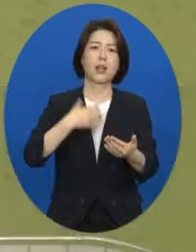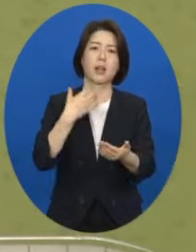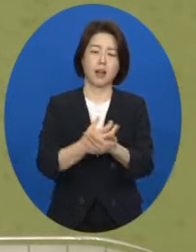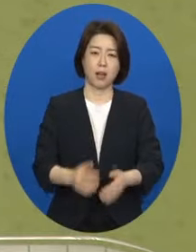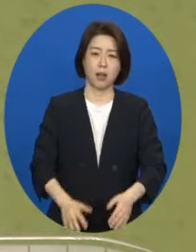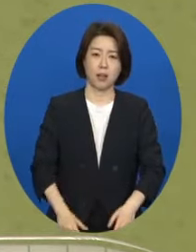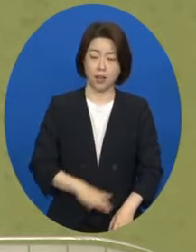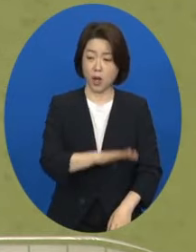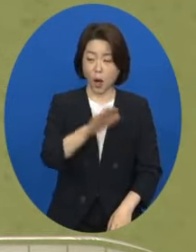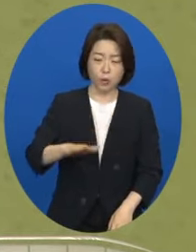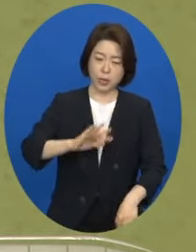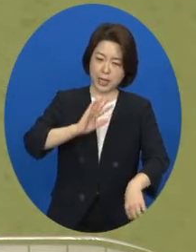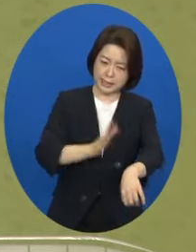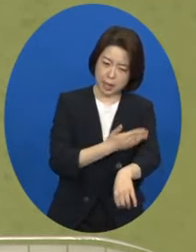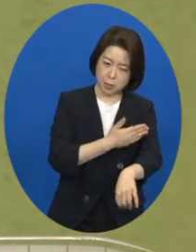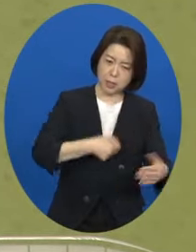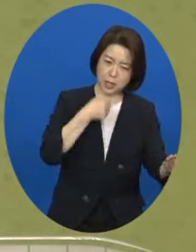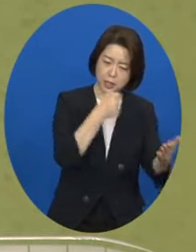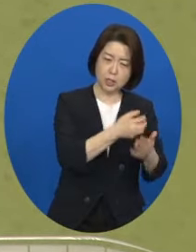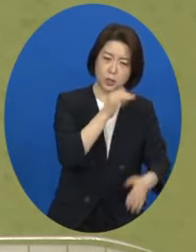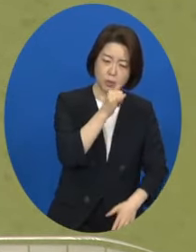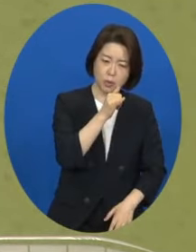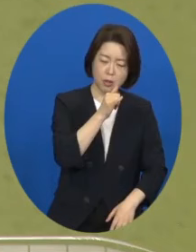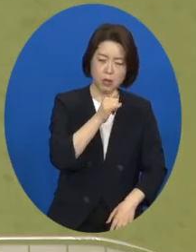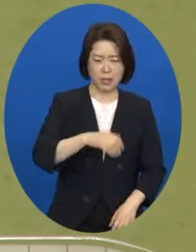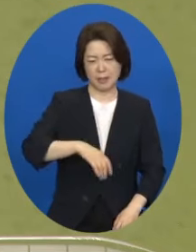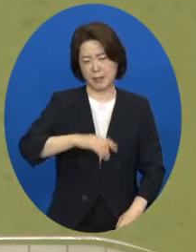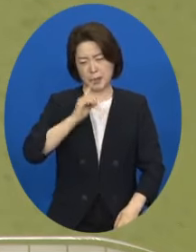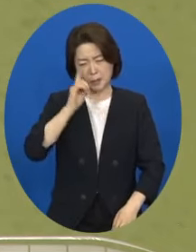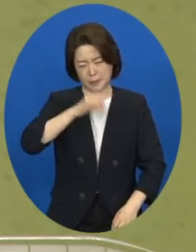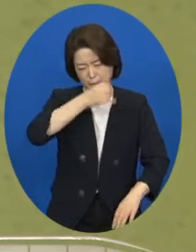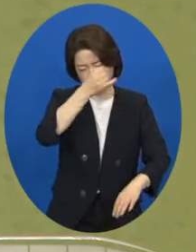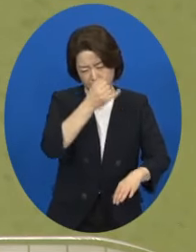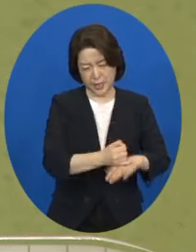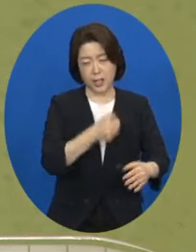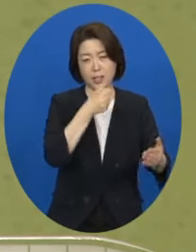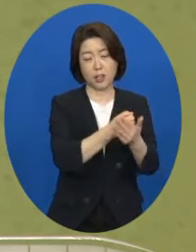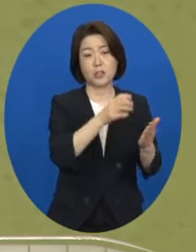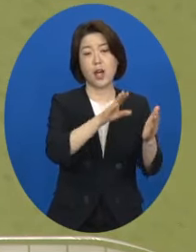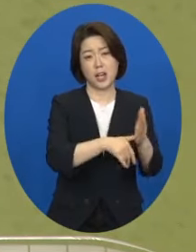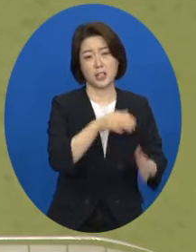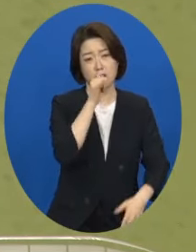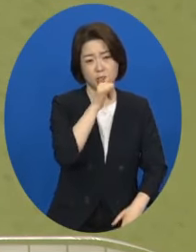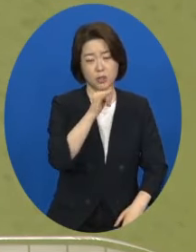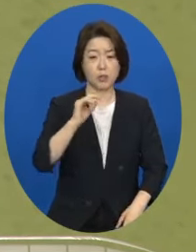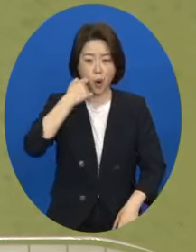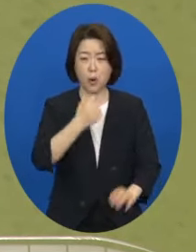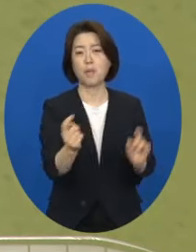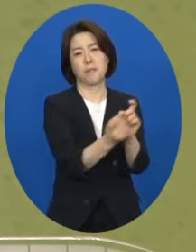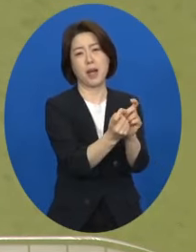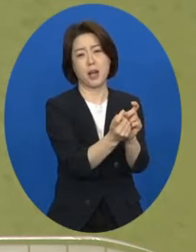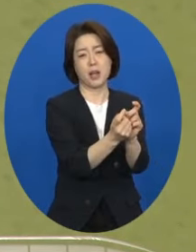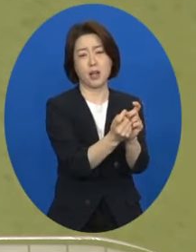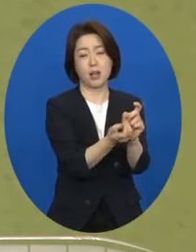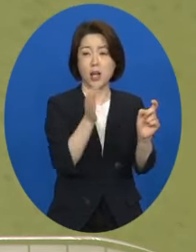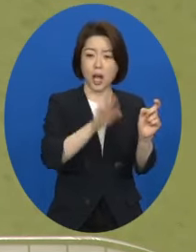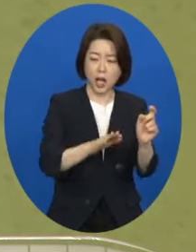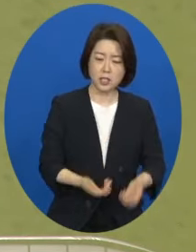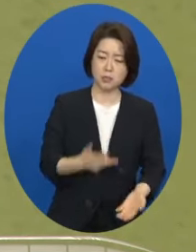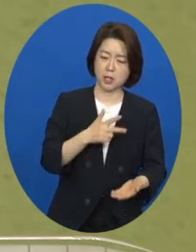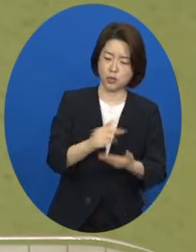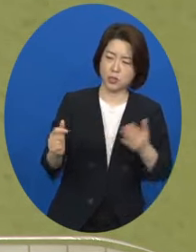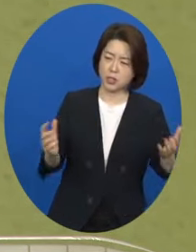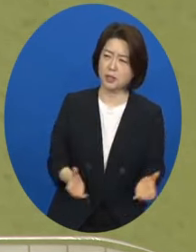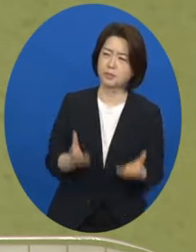결정을 내리고 차선에 어떻게 보면 최악의 결정을 내릴 때가 있어요. 그런 말미암아 참 어려움을 겪습니다. 그렇지만 우리가 그것을 주님 앞에